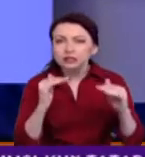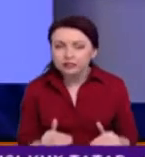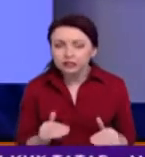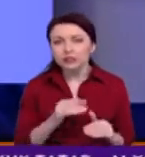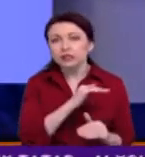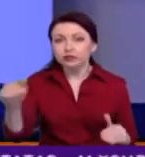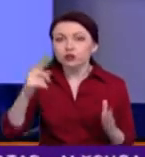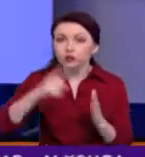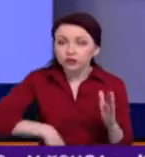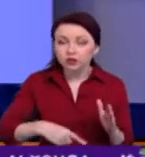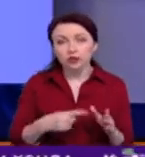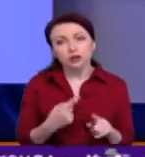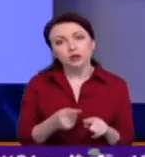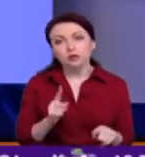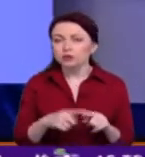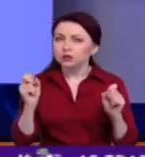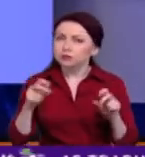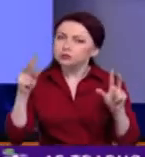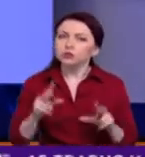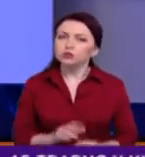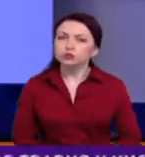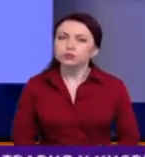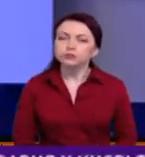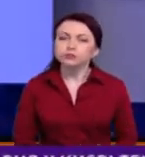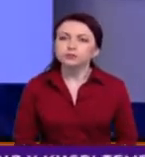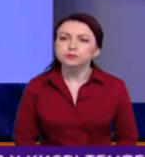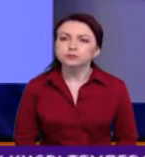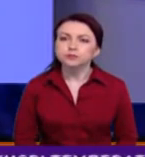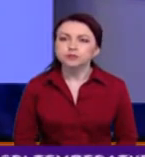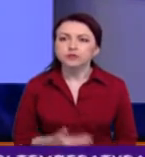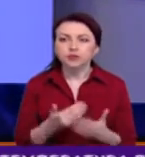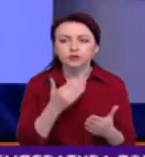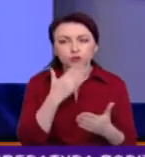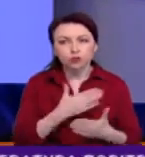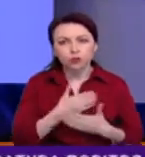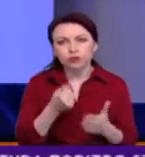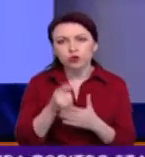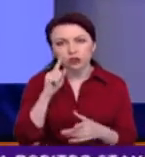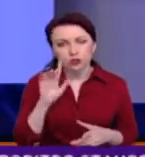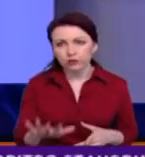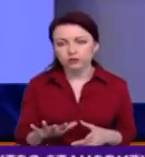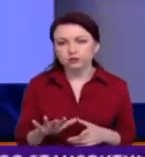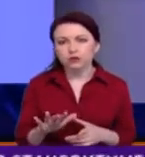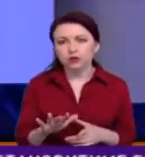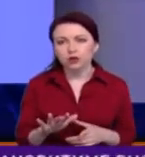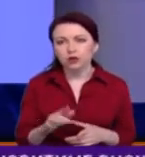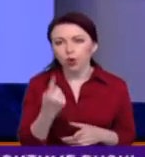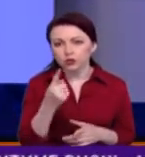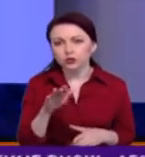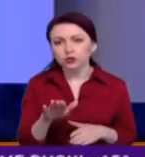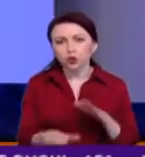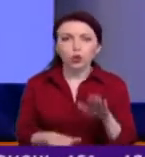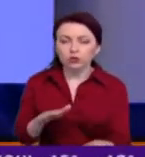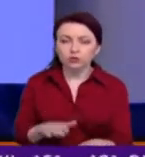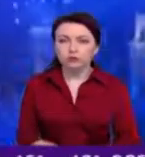довіри, ну це трохи, певно, небезпечна теза. Бо, знаєте, від любові до ненависті дуже швидко.